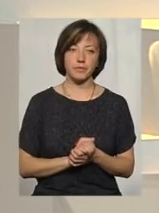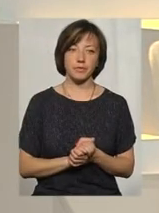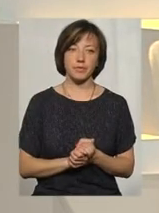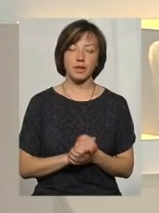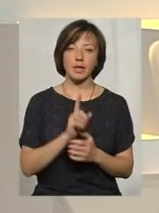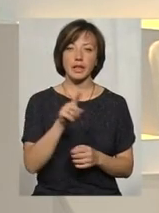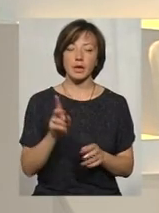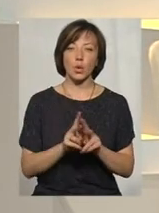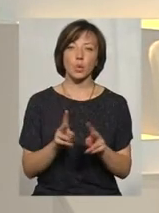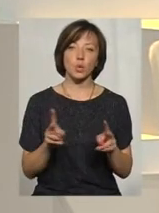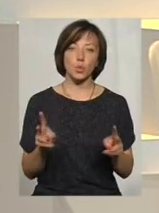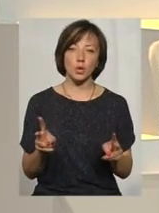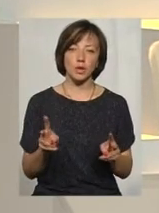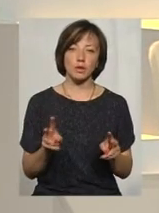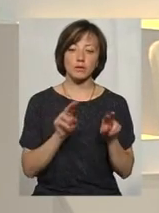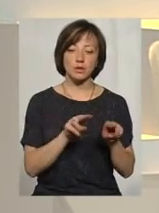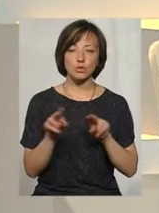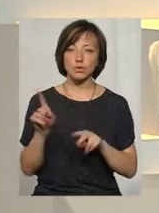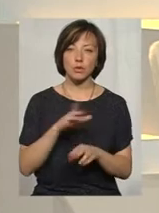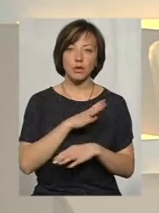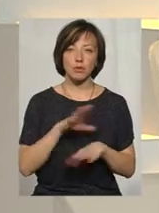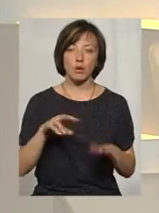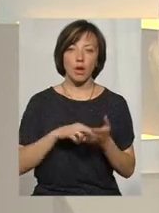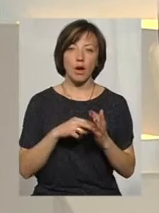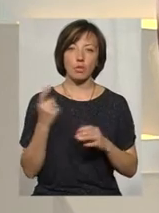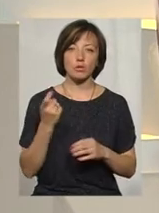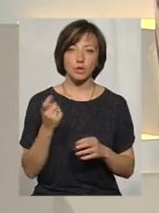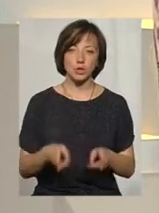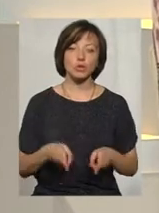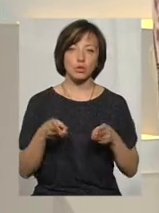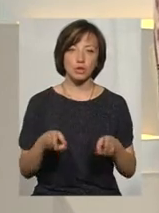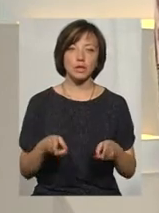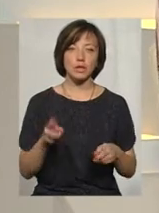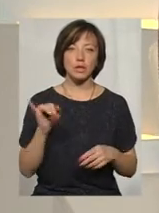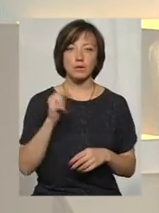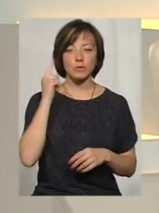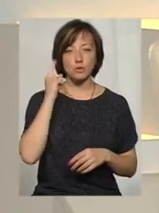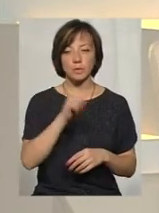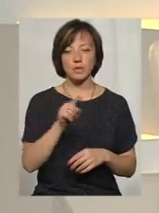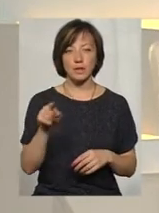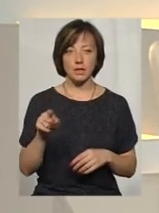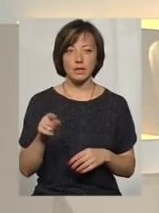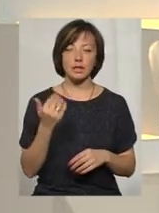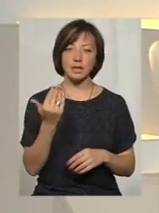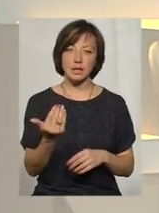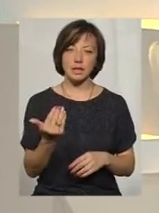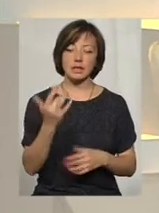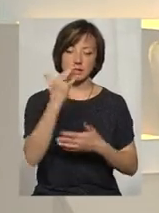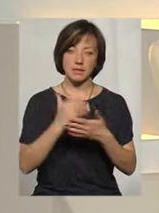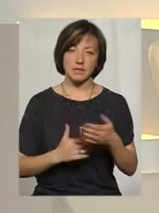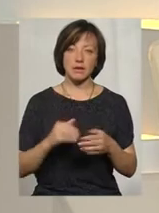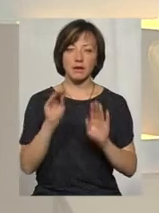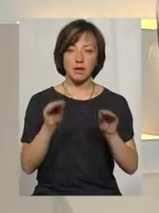тих, хто слідкує за тим, аби не було економічних злочинів. І почуємо від них їхні цифри, їхні